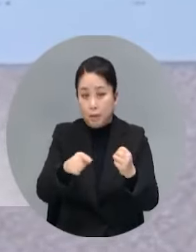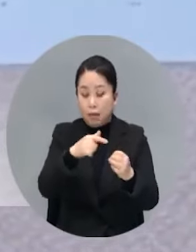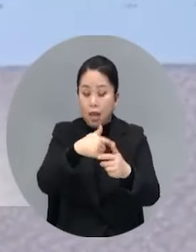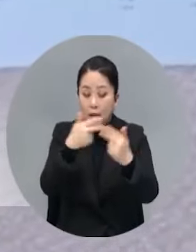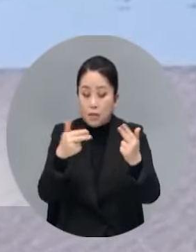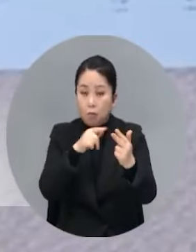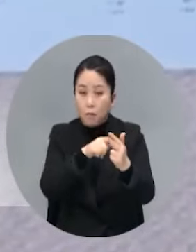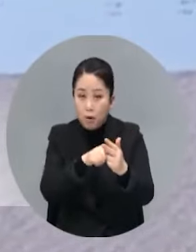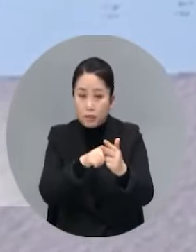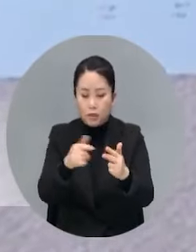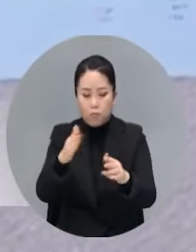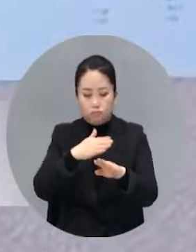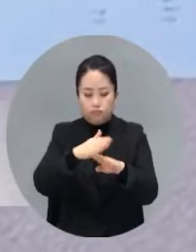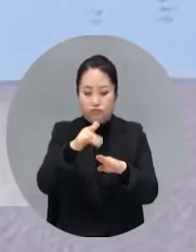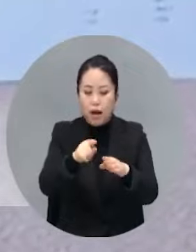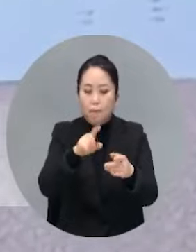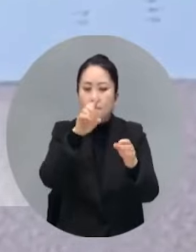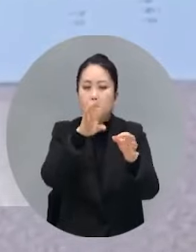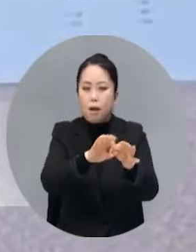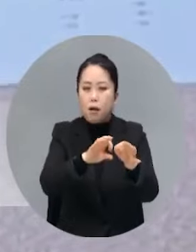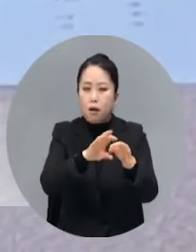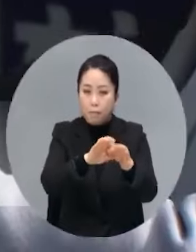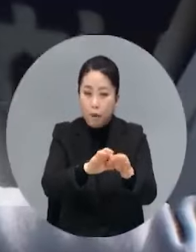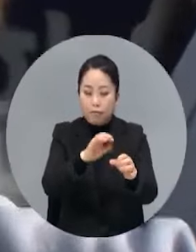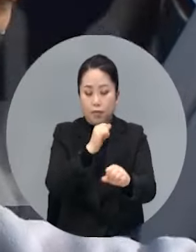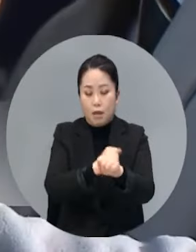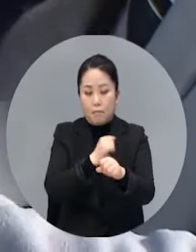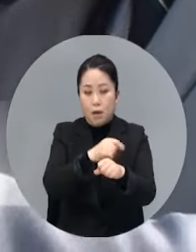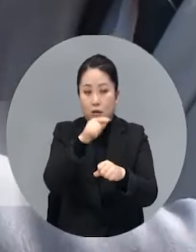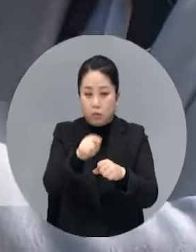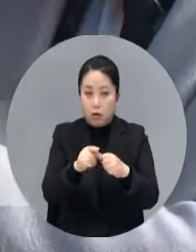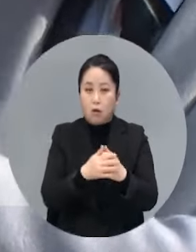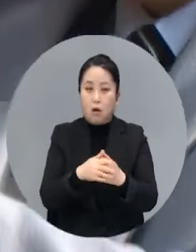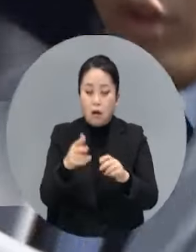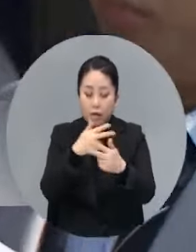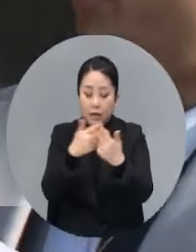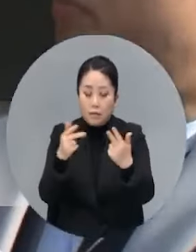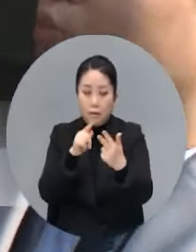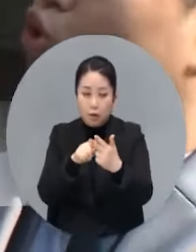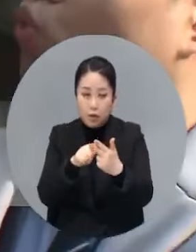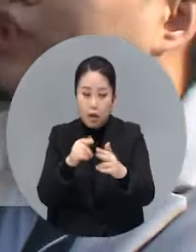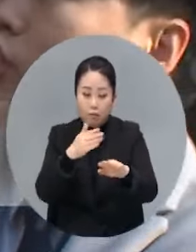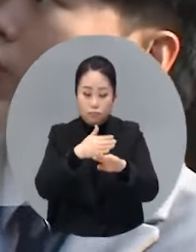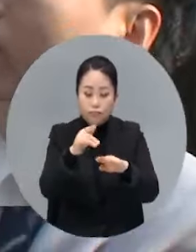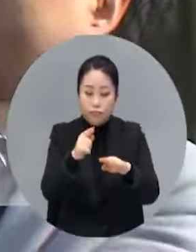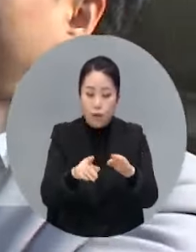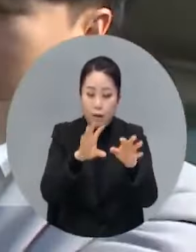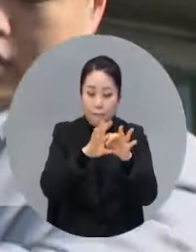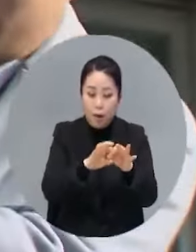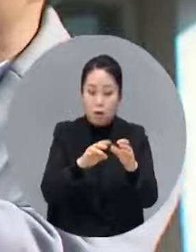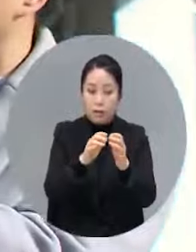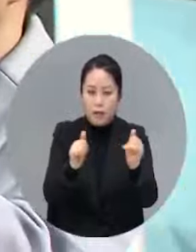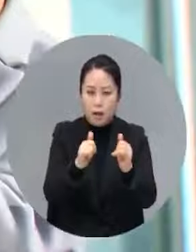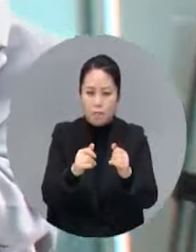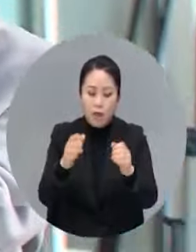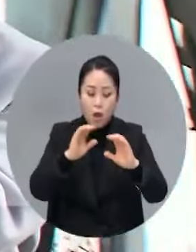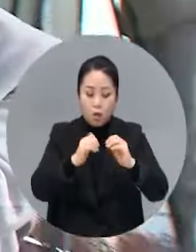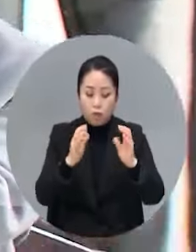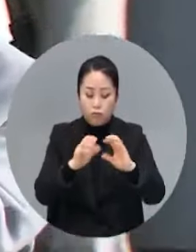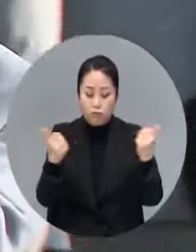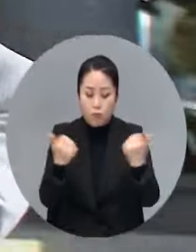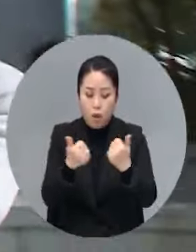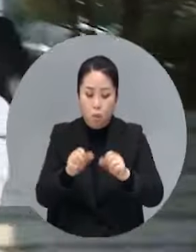주도하는 정치인으로 규정하며 22대 총선에서 이 대표가 당선되면 종북 세력이 국회에 확산할 것이라며 목숨을